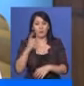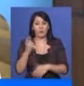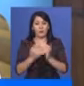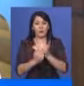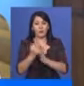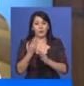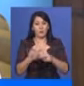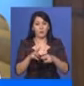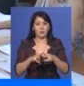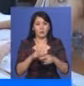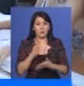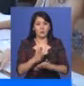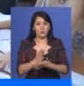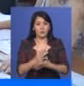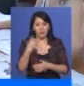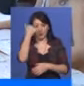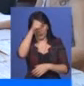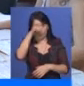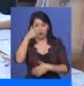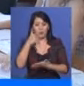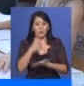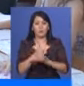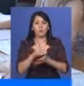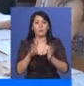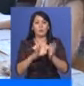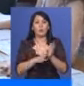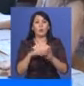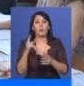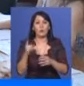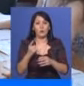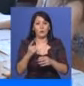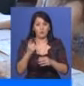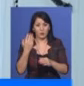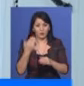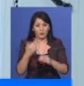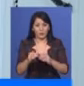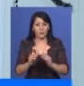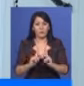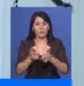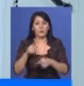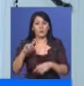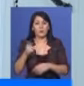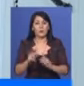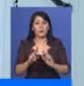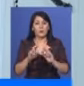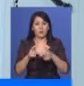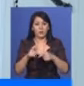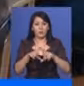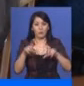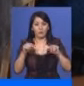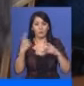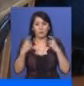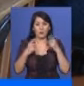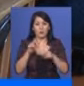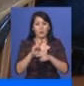жоғары сұранысқа ие. Осы жылы негізінен 9-шы сыныпты тәмамдаған оқушылар қабылдануда. Бірінші курсқа түскен түлектер колледж қабырғасында